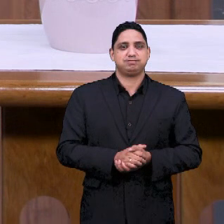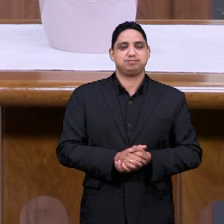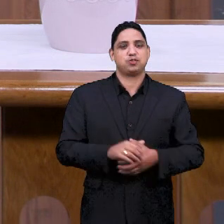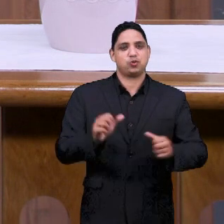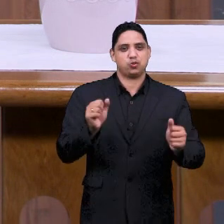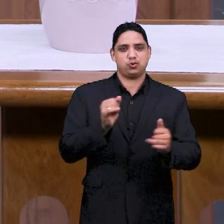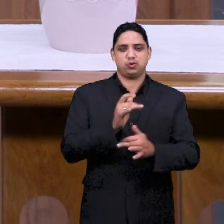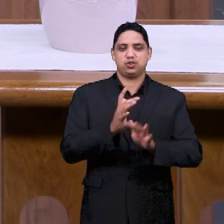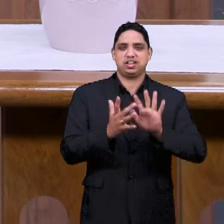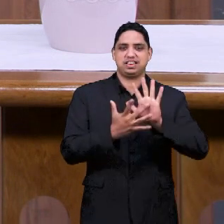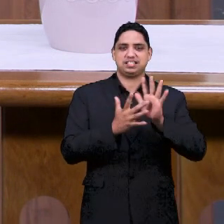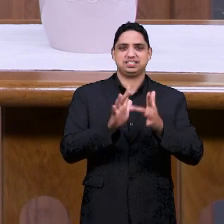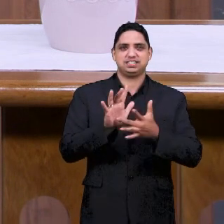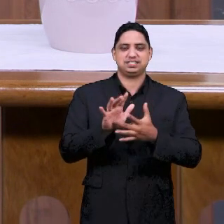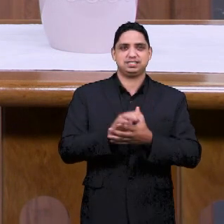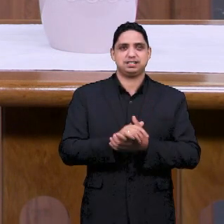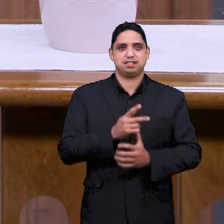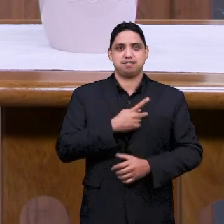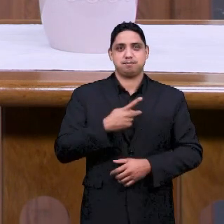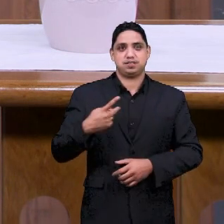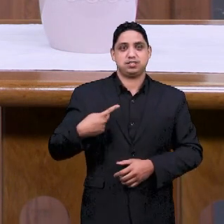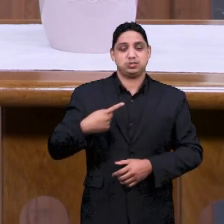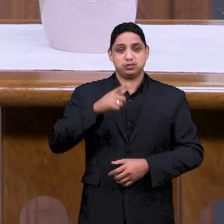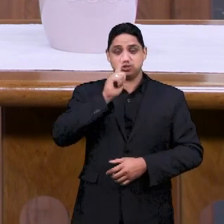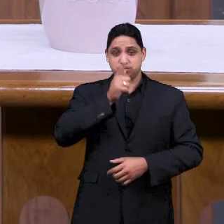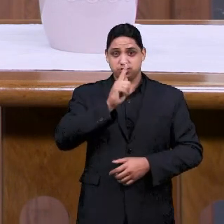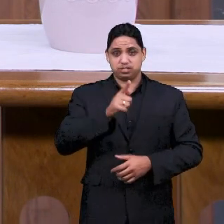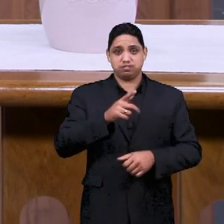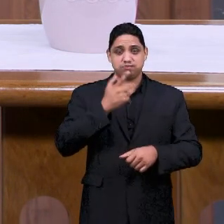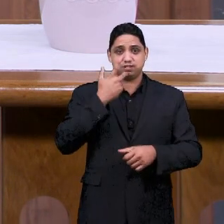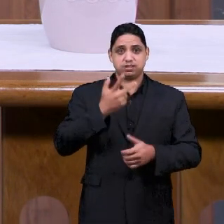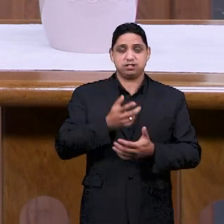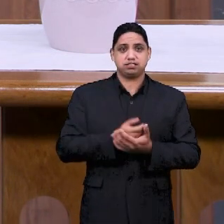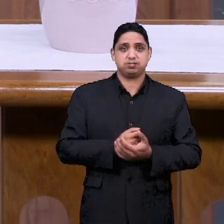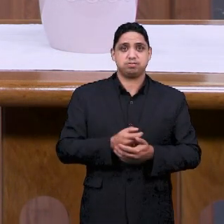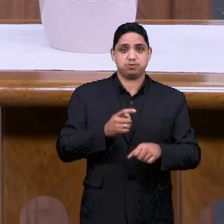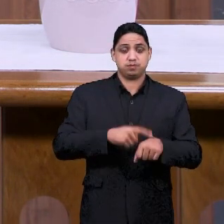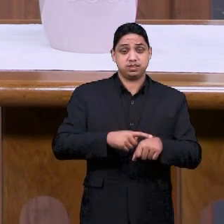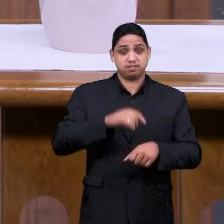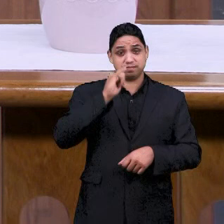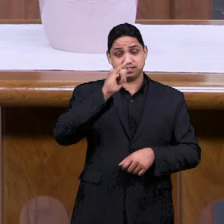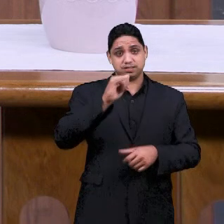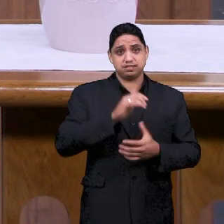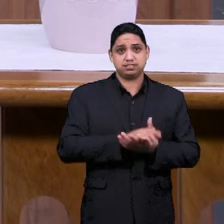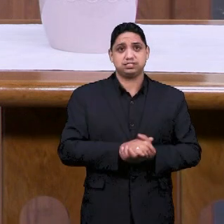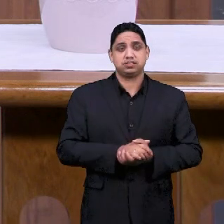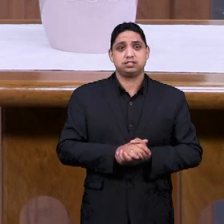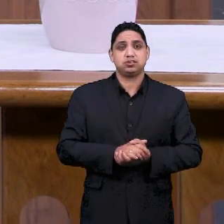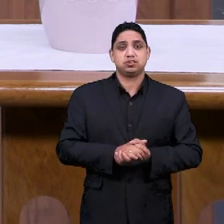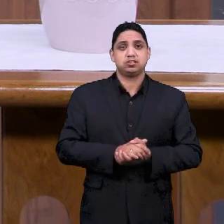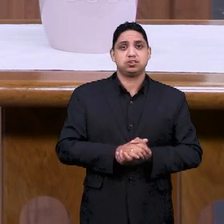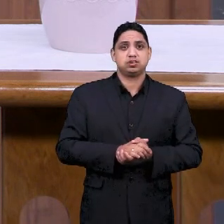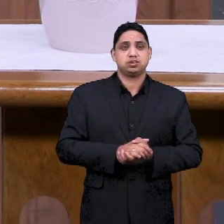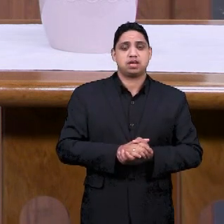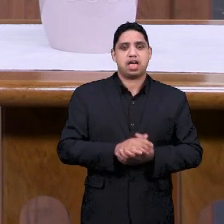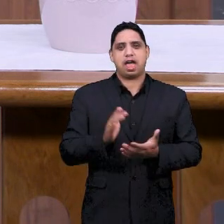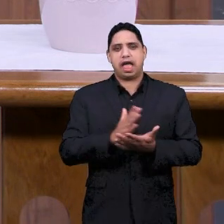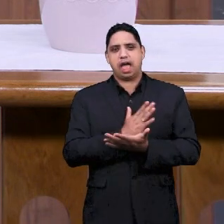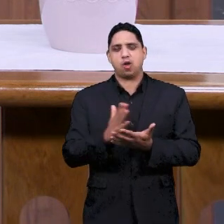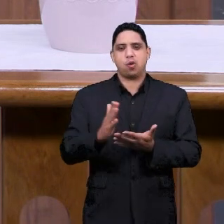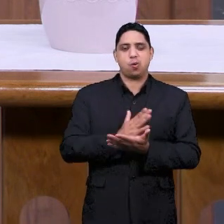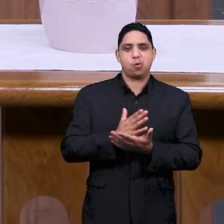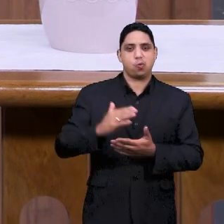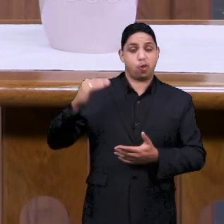Gloire à Jésus. Le passage d'Étienne a dit le moment où il s'adressait à vous sur quelques